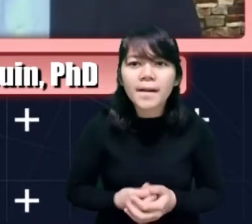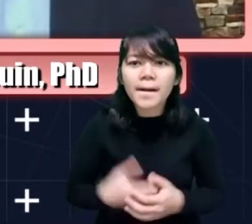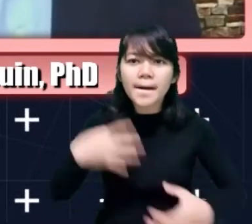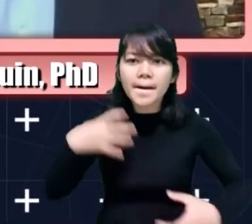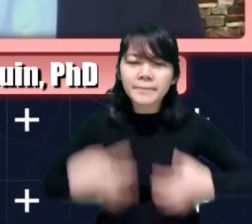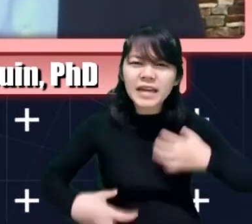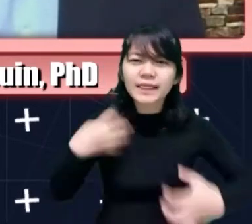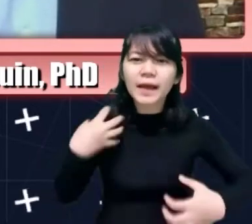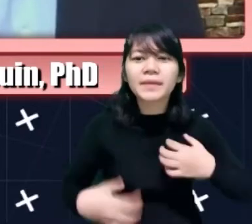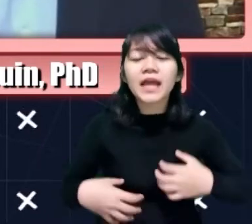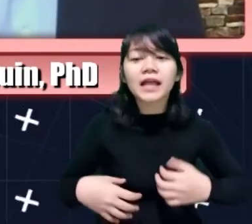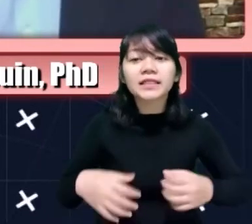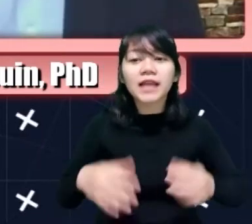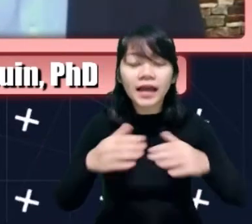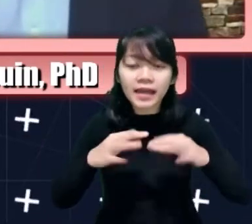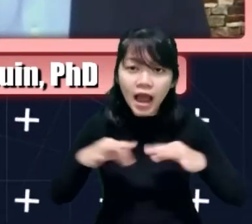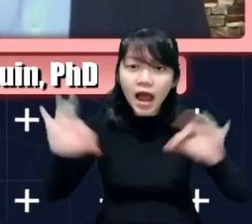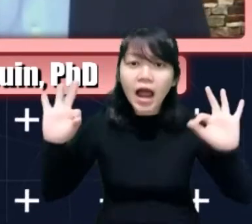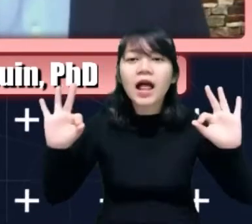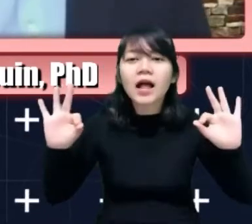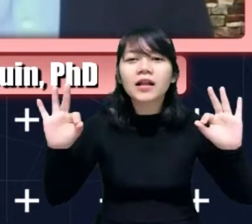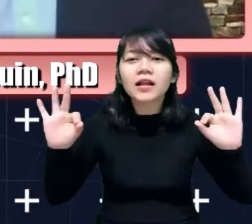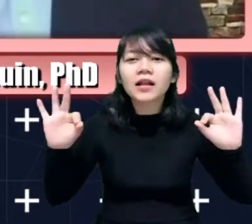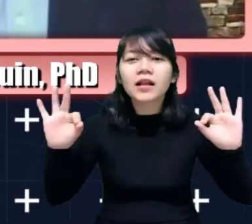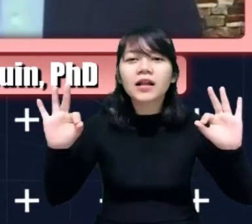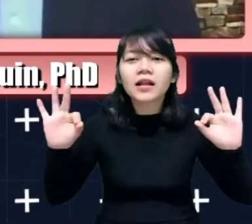izinkan untuk dimakan. Bagaimana dengan ikan?